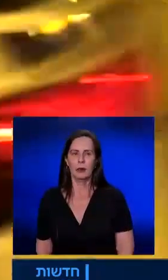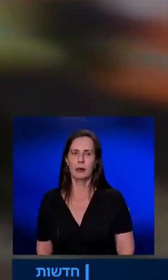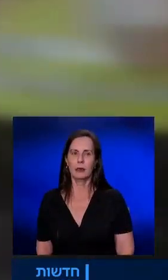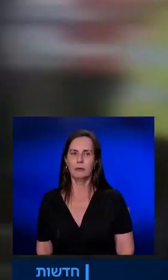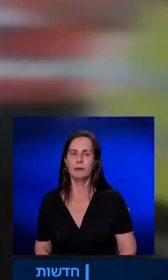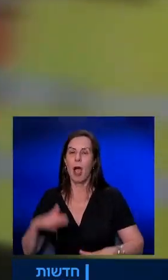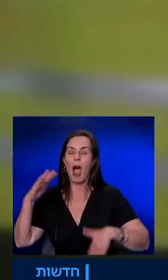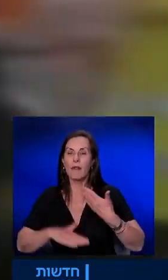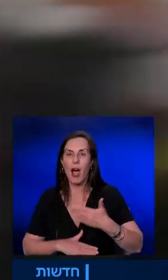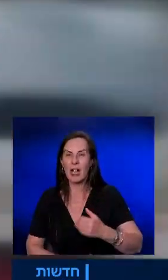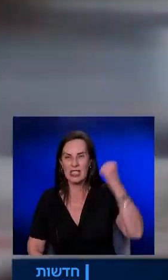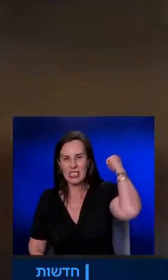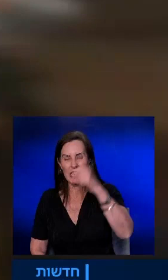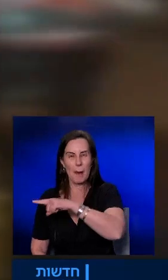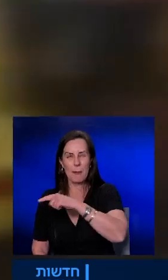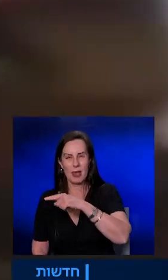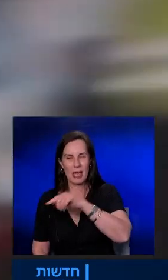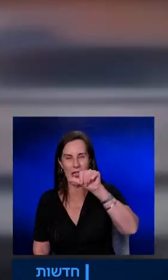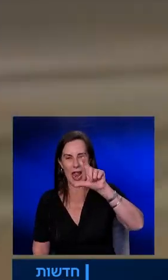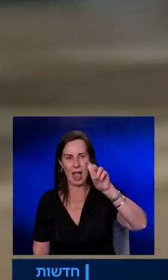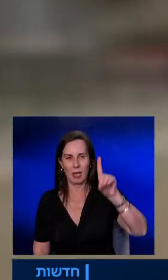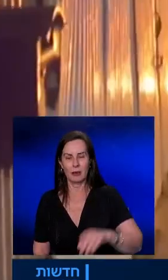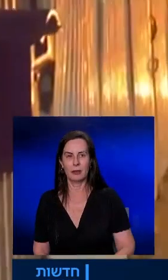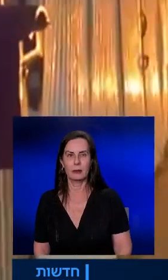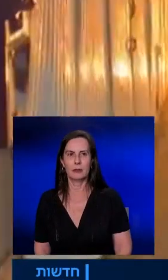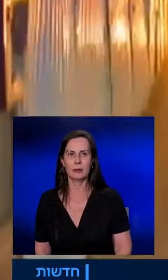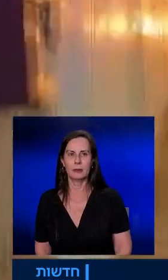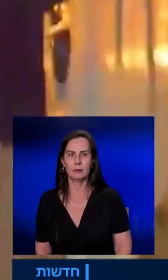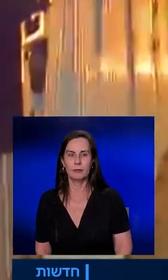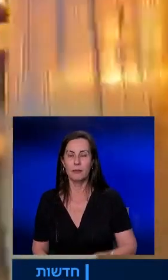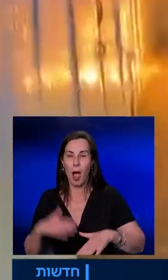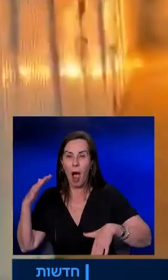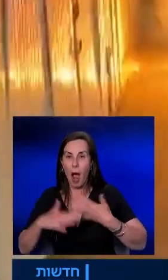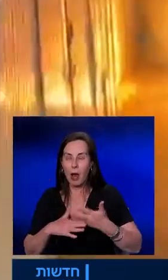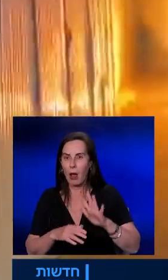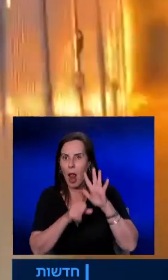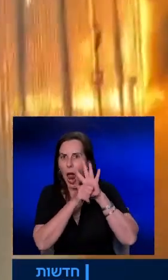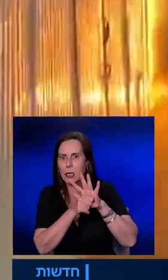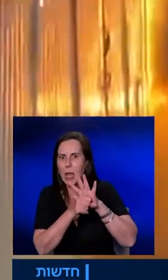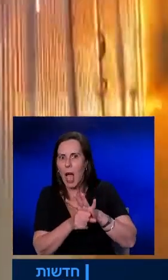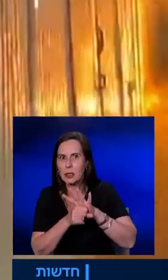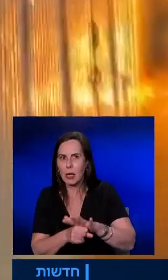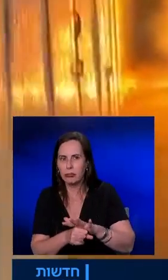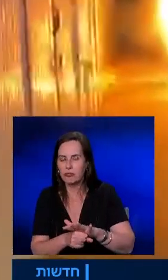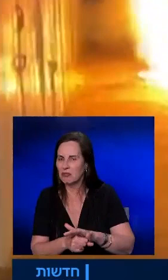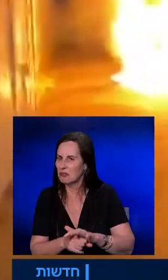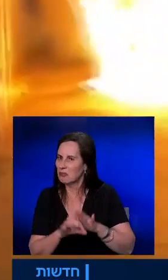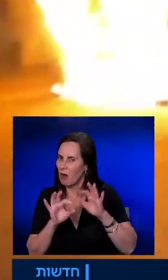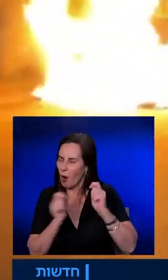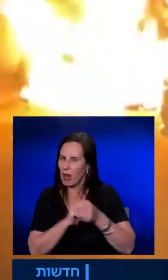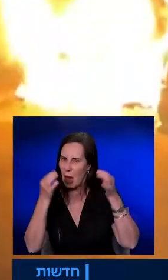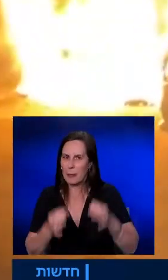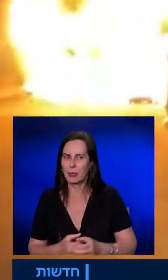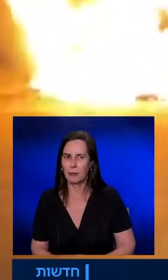ואז הגיע הפיגוע באלעד. וואי, וואי, וואי! מיד אחריו הלחצים, כך זה נראה, הופכים למעשים.